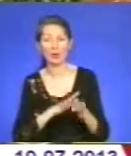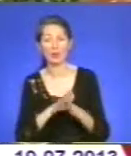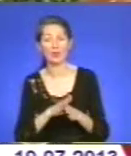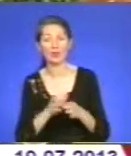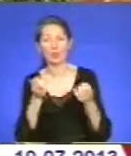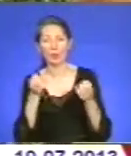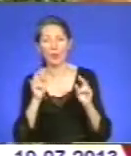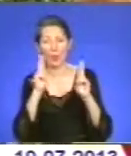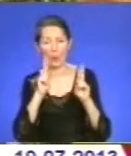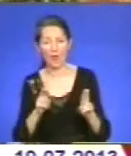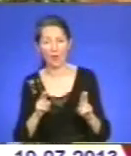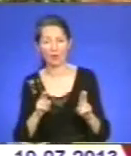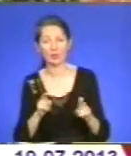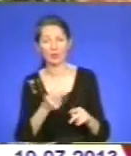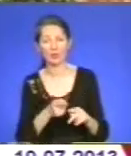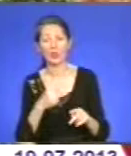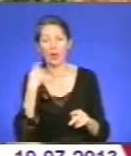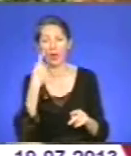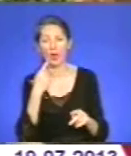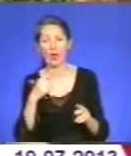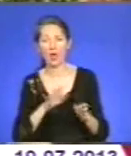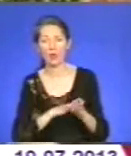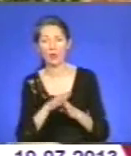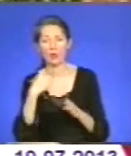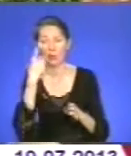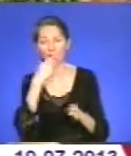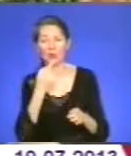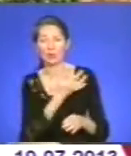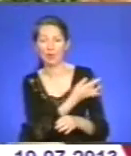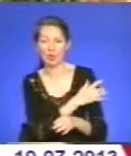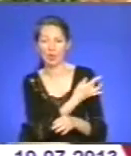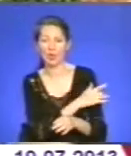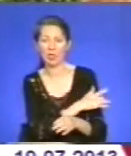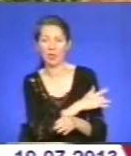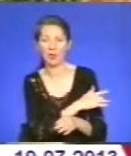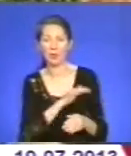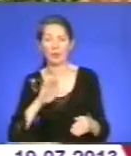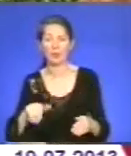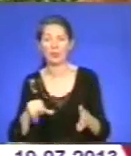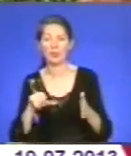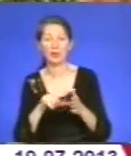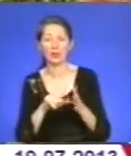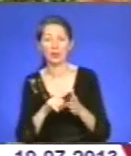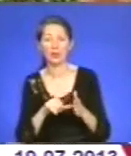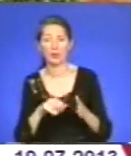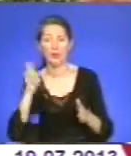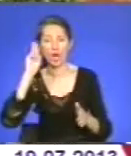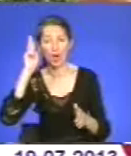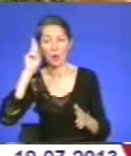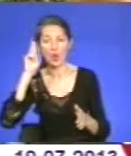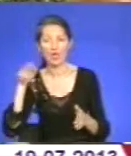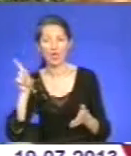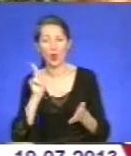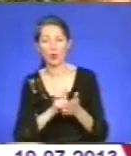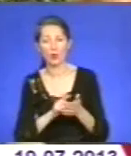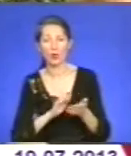елементарних правил. Це, перш за все, дотримання особистої гігієни. Після відвідування вбиральні обов'язково